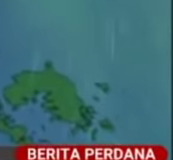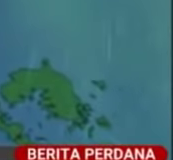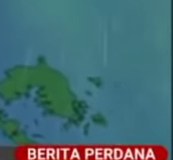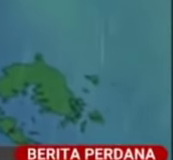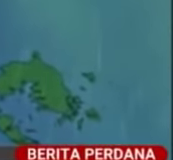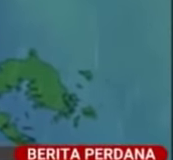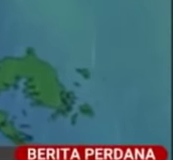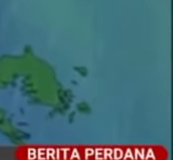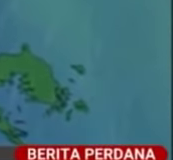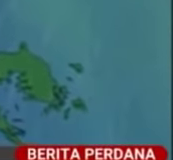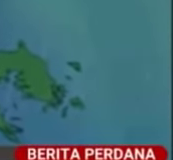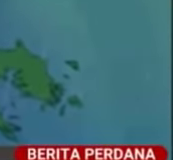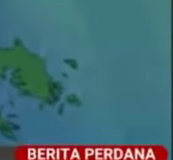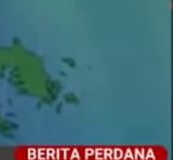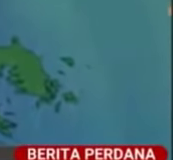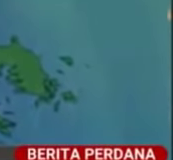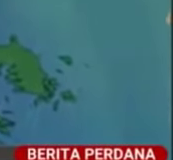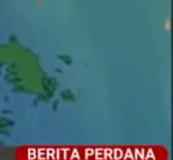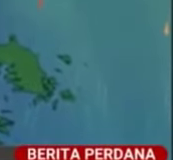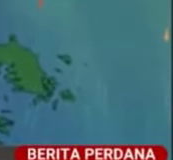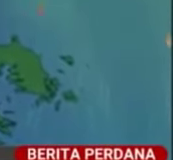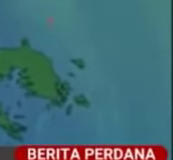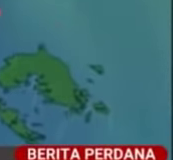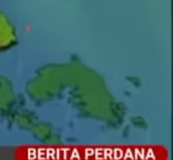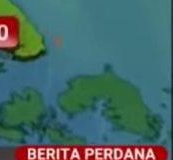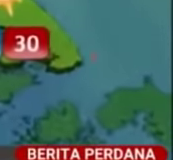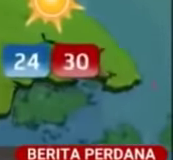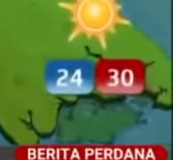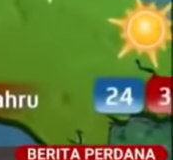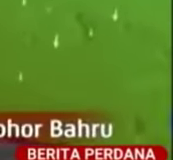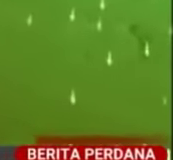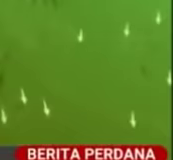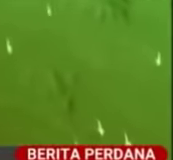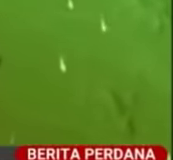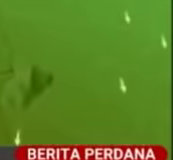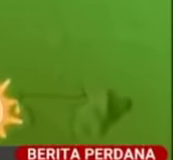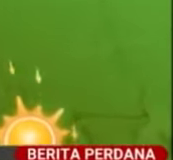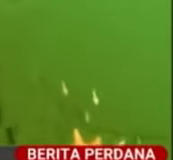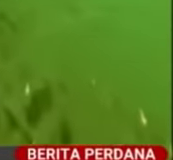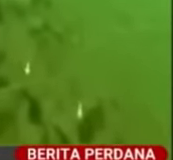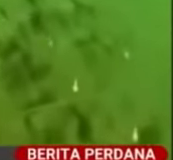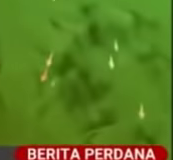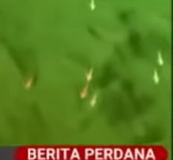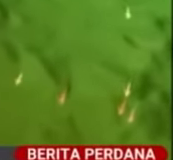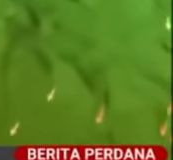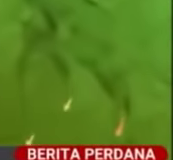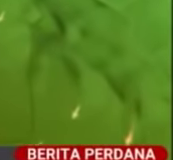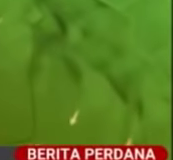We'll be right back.